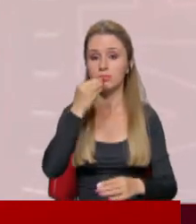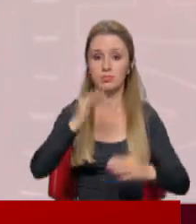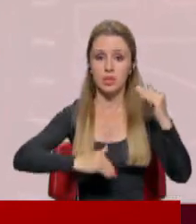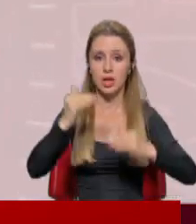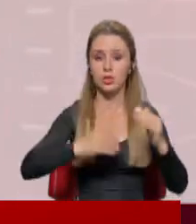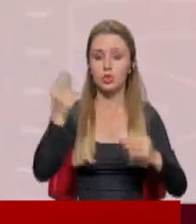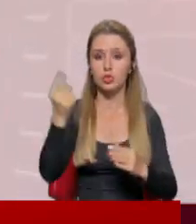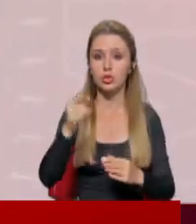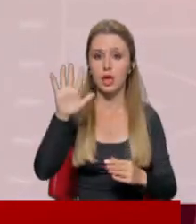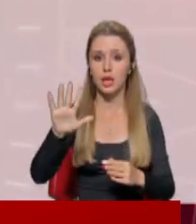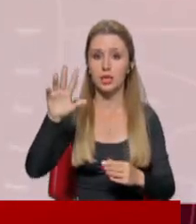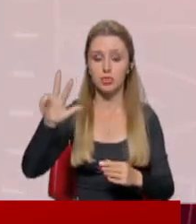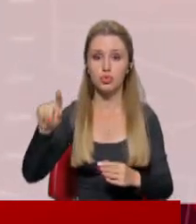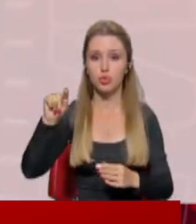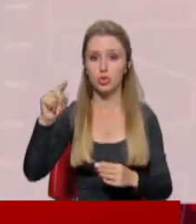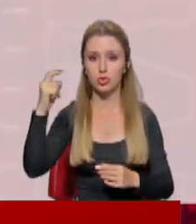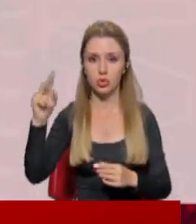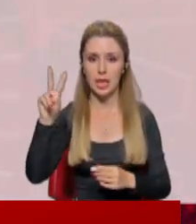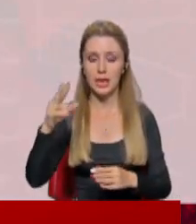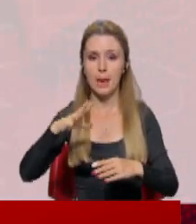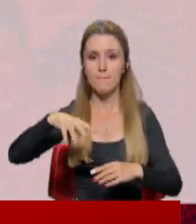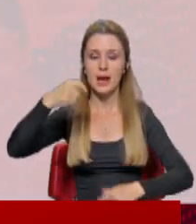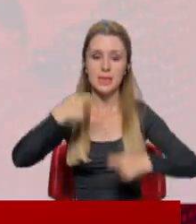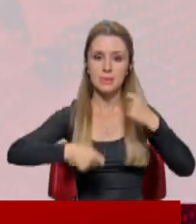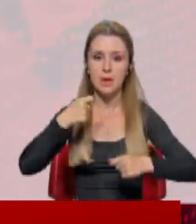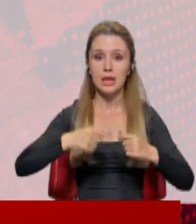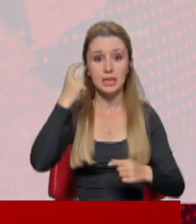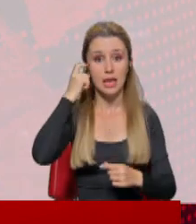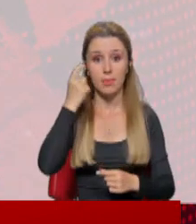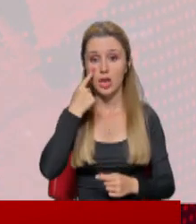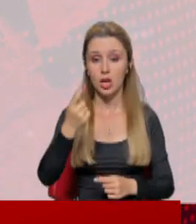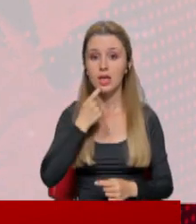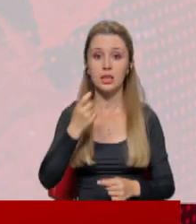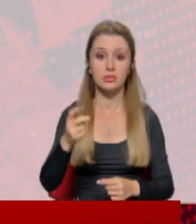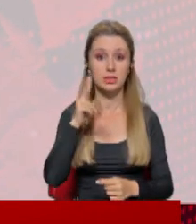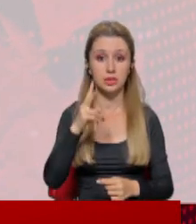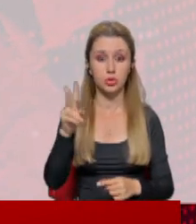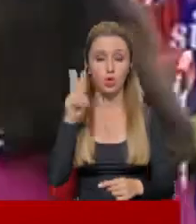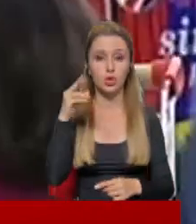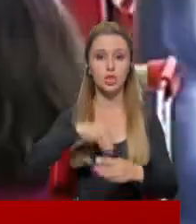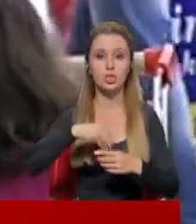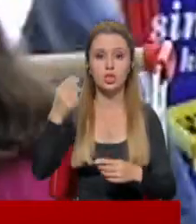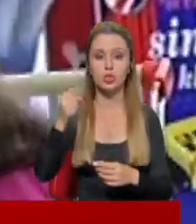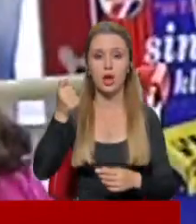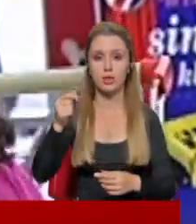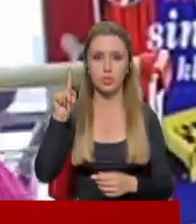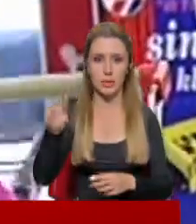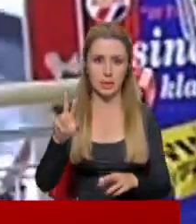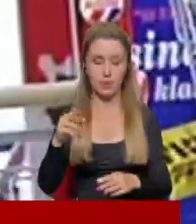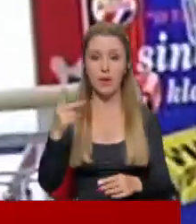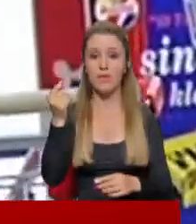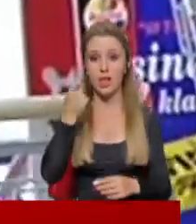infilasyonu %53,92 Merkez Bankası'nın tahmini ise yıl sonu için %61,5 yani